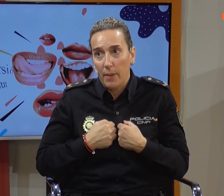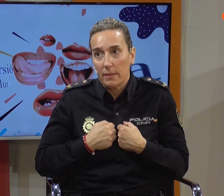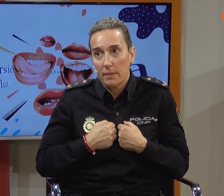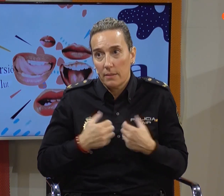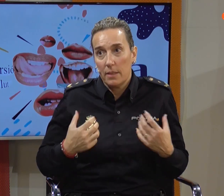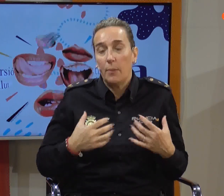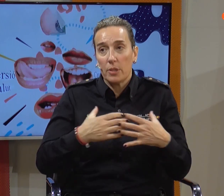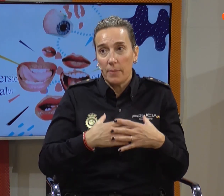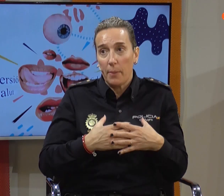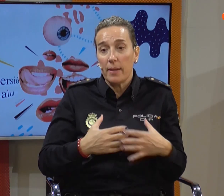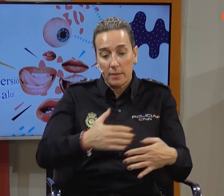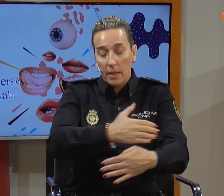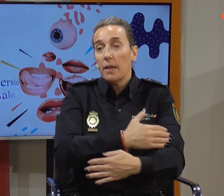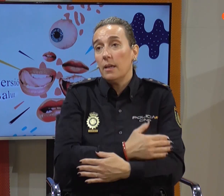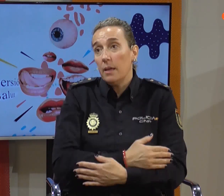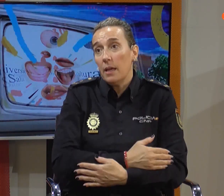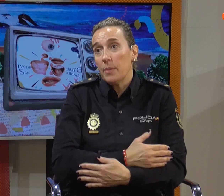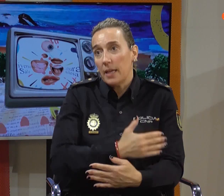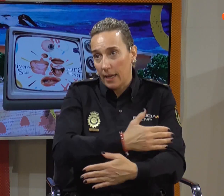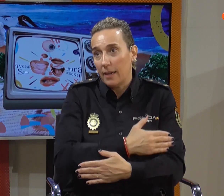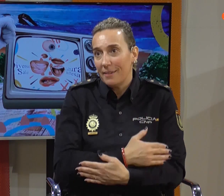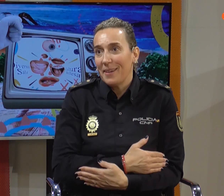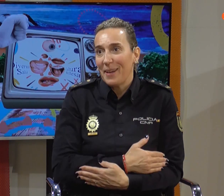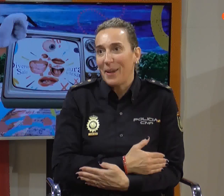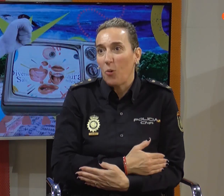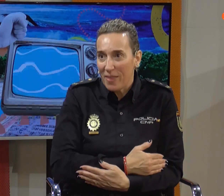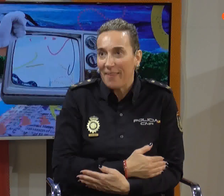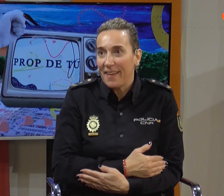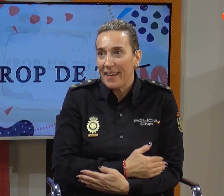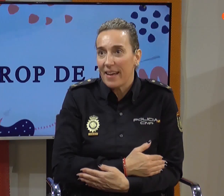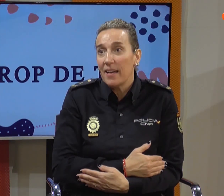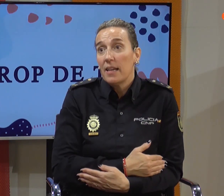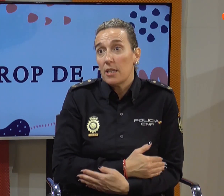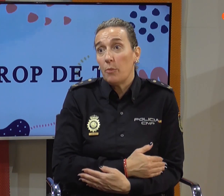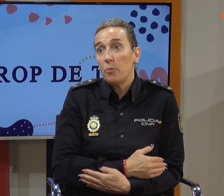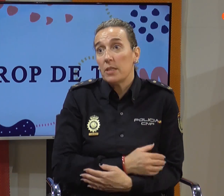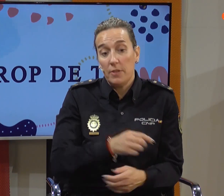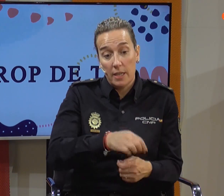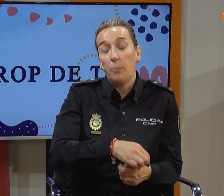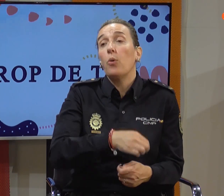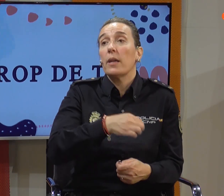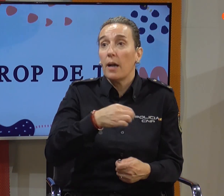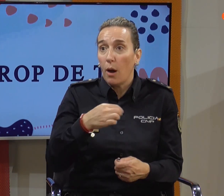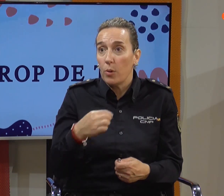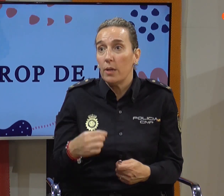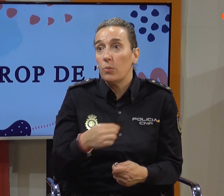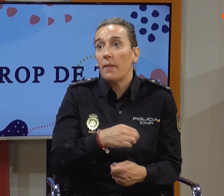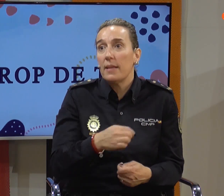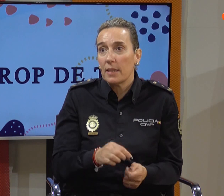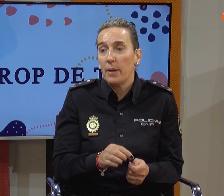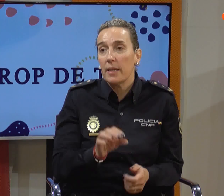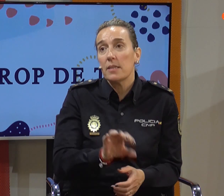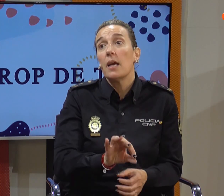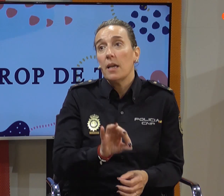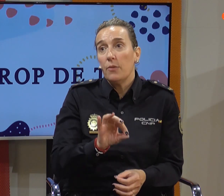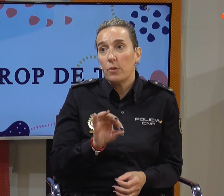portar-la davant. Si la portem davant i més encara, cuidant d'ella, serà molt més difícil que puguen obrir una de